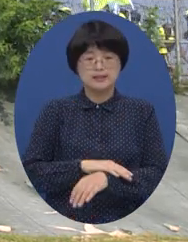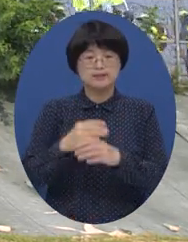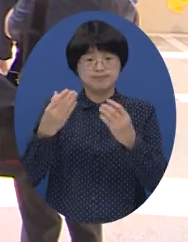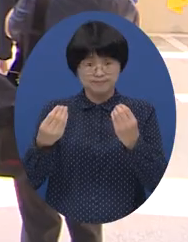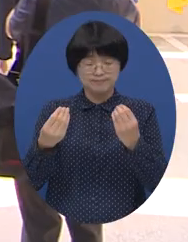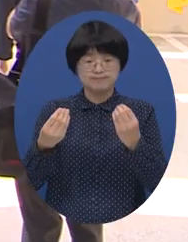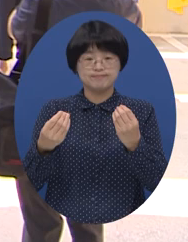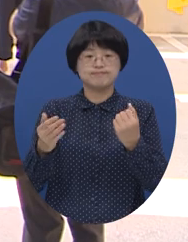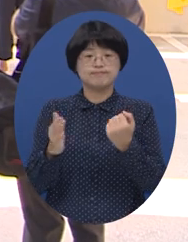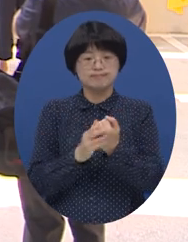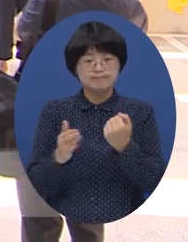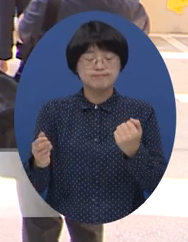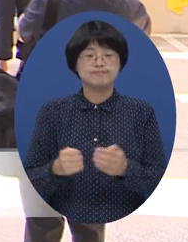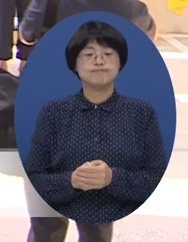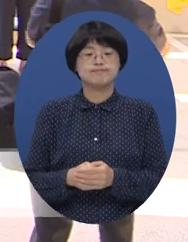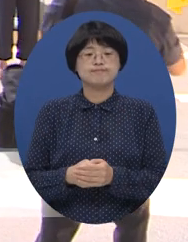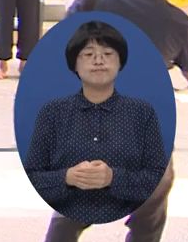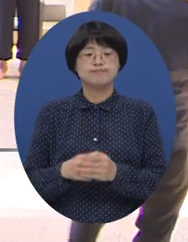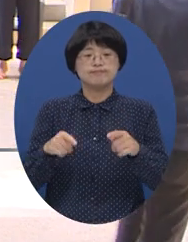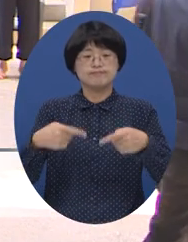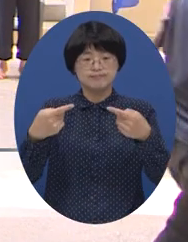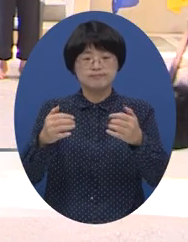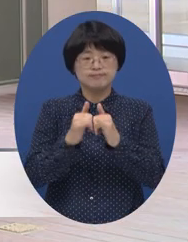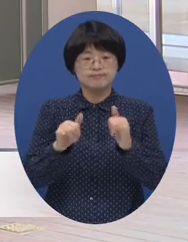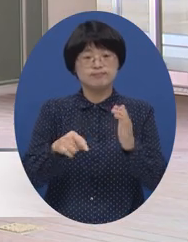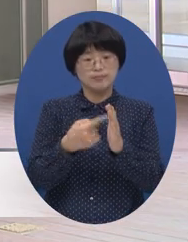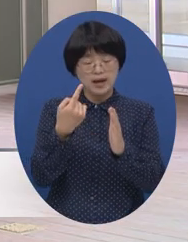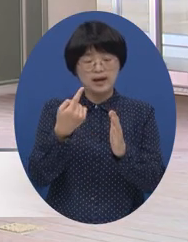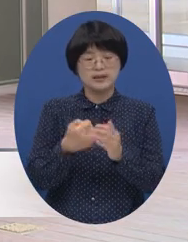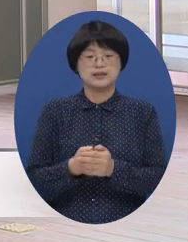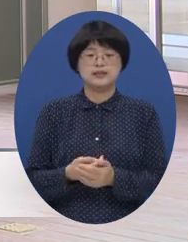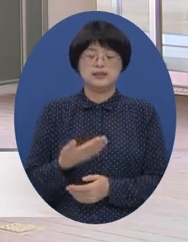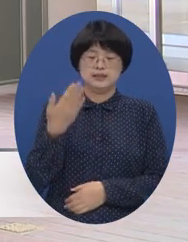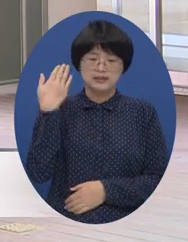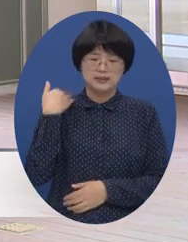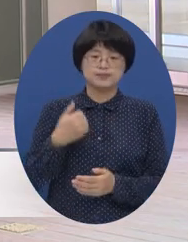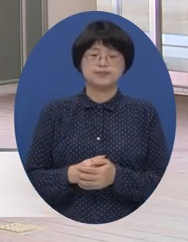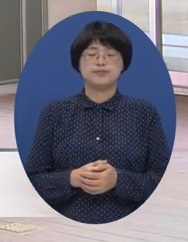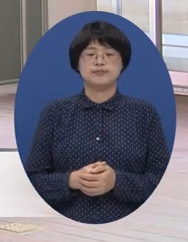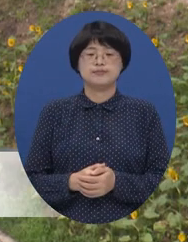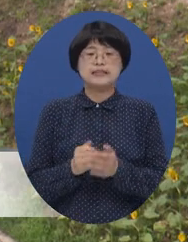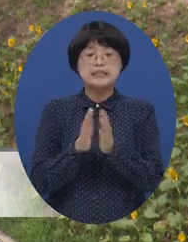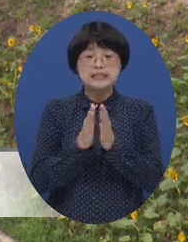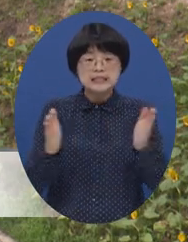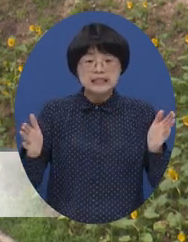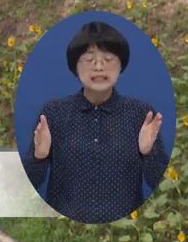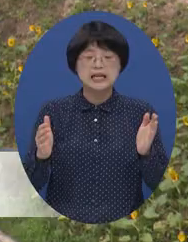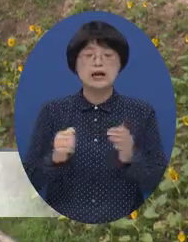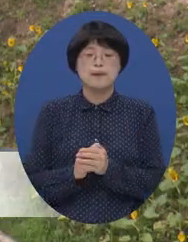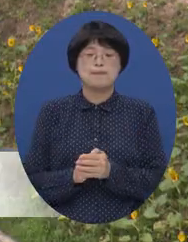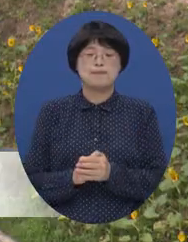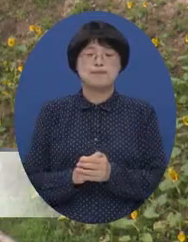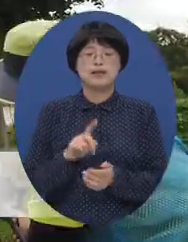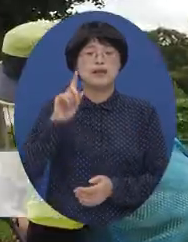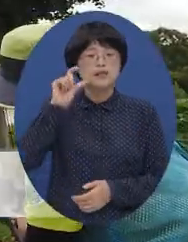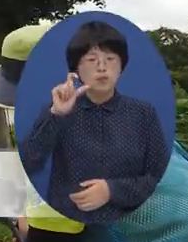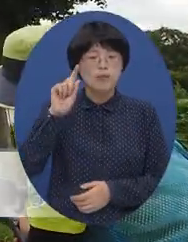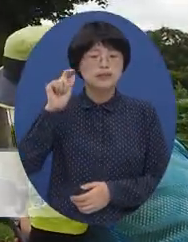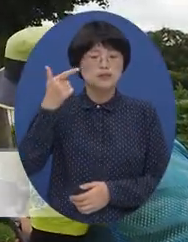마무리됐습니다. 참가 대원 100여 명은 지난 5일 임진각에서 출정식을 시작으로 15박